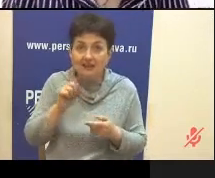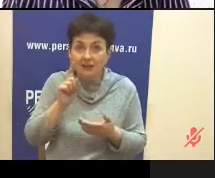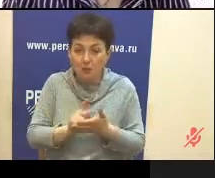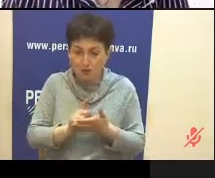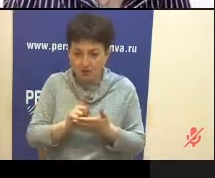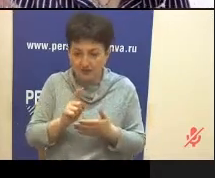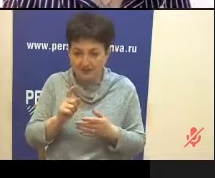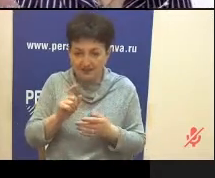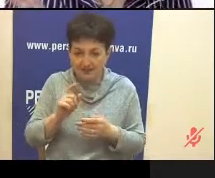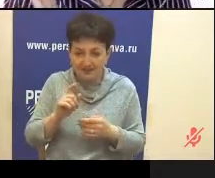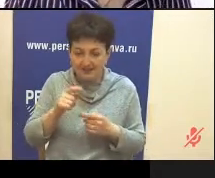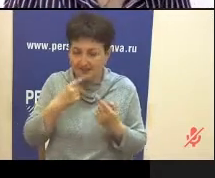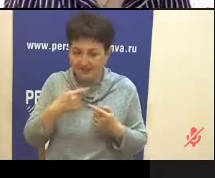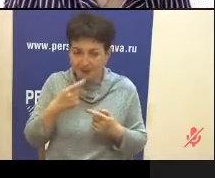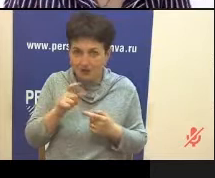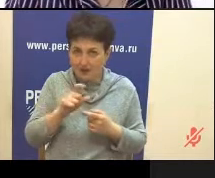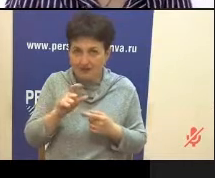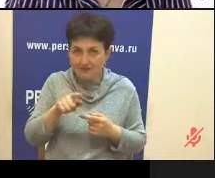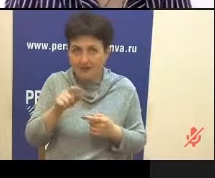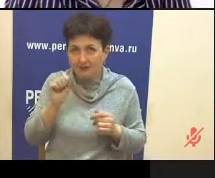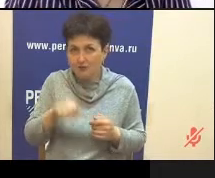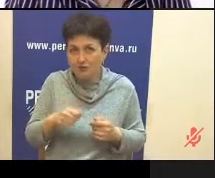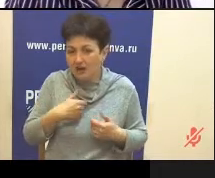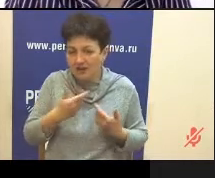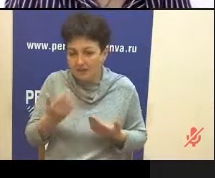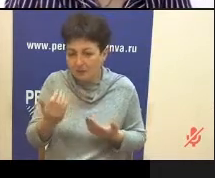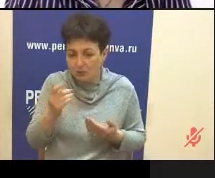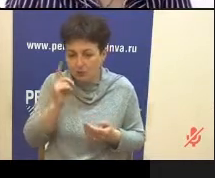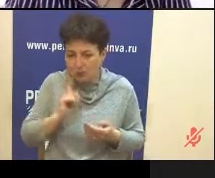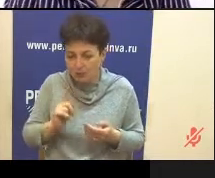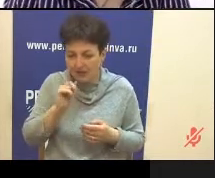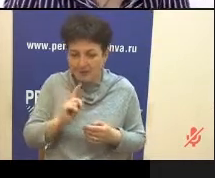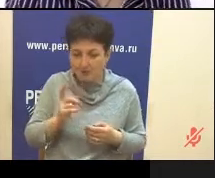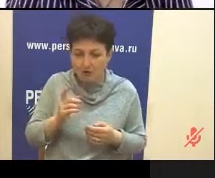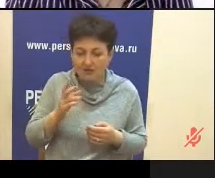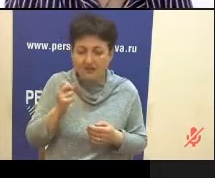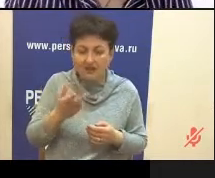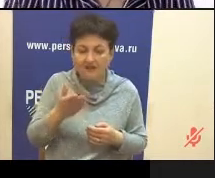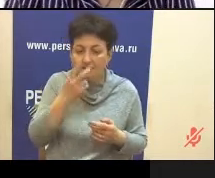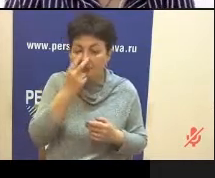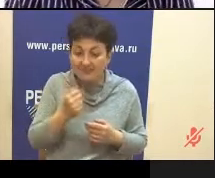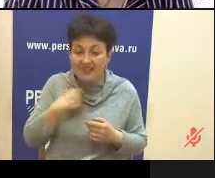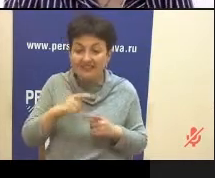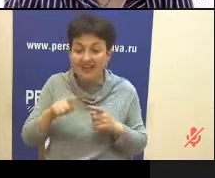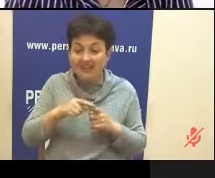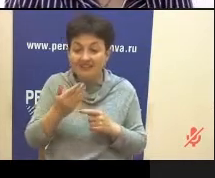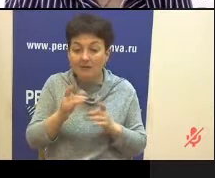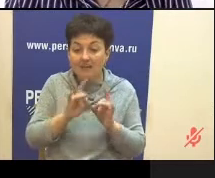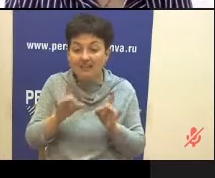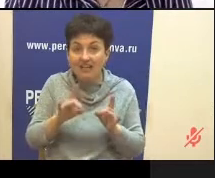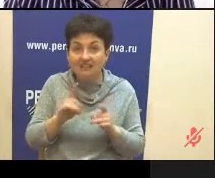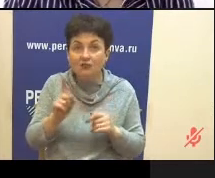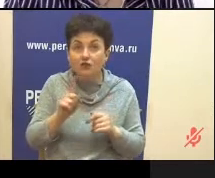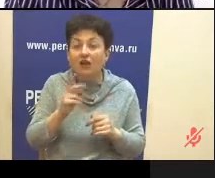здесь исключительно фигура речи. Безусловно, вы можете делать, как вам удобно, комфортно и как вы привыкли. Я скорее вам рассказываю о